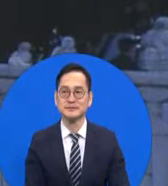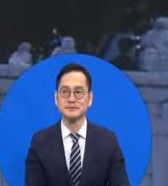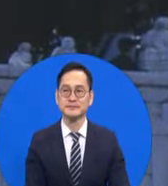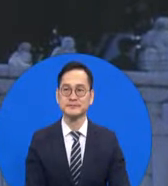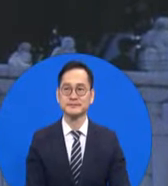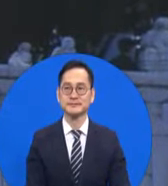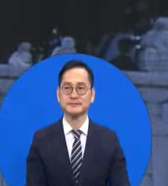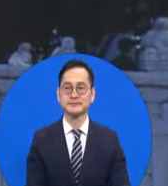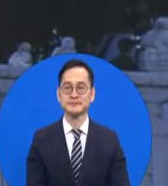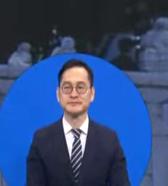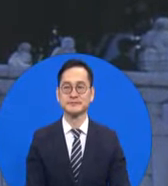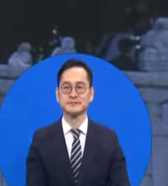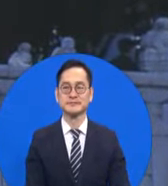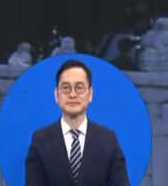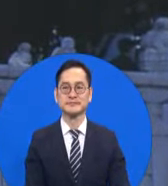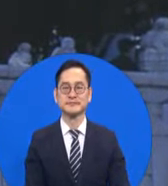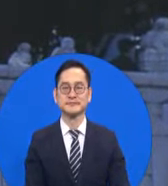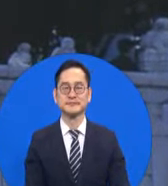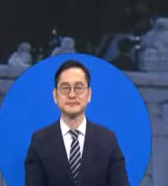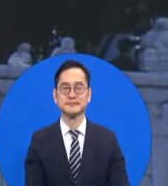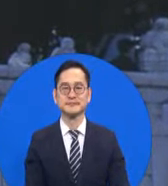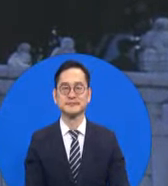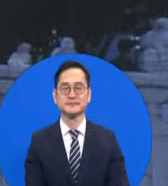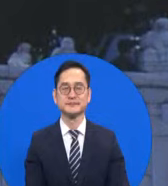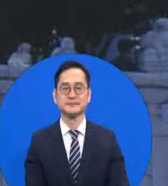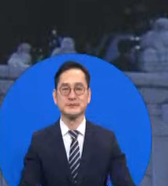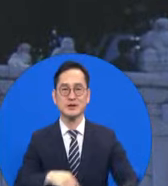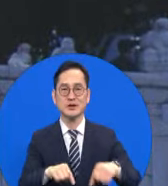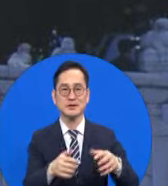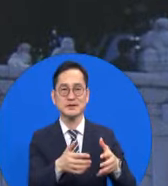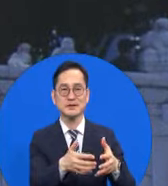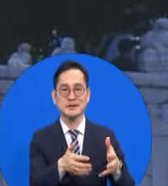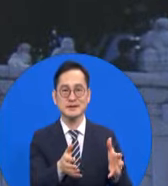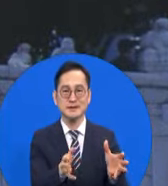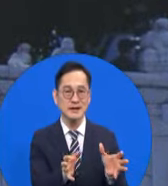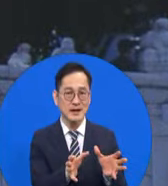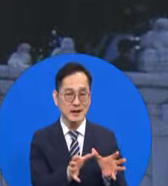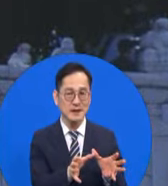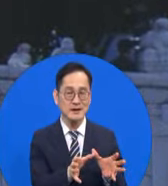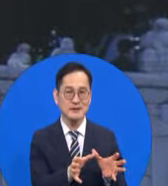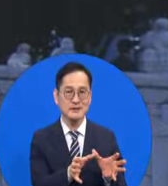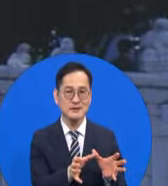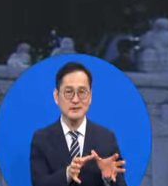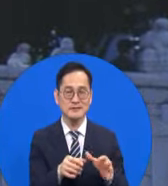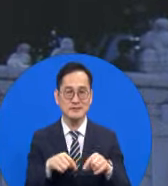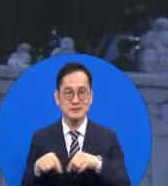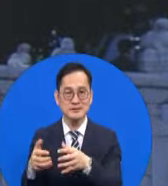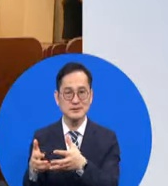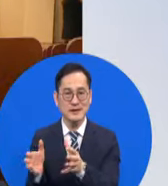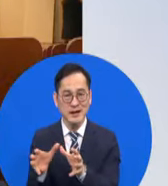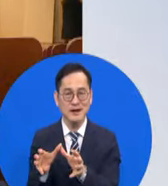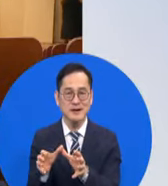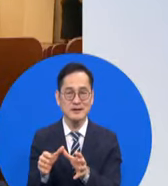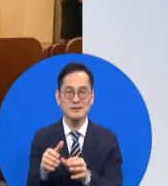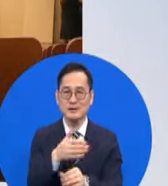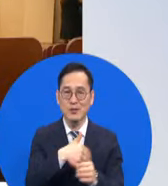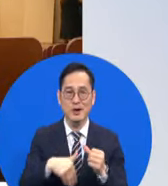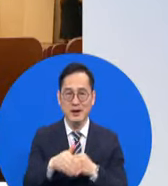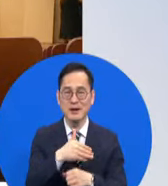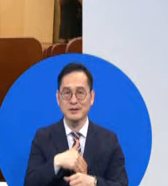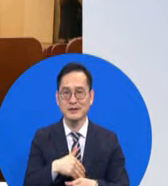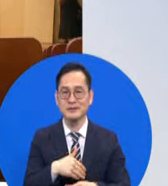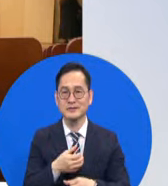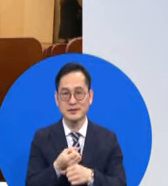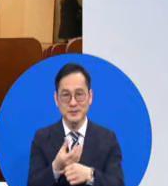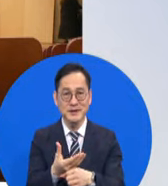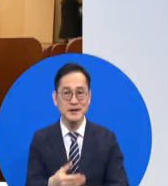띄워놓겠습니다. 네, 이번엔 주요 정당들과 캠프 개표 상황실로 가보겠습니다. 먼저 민주당으로 가겠습니다. 민주당에는